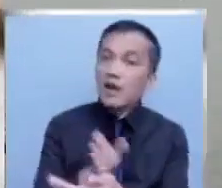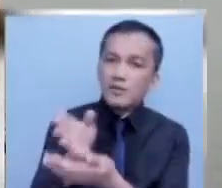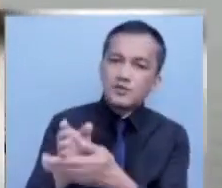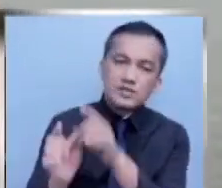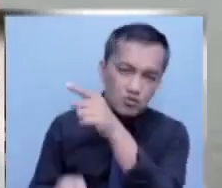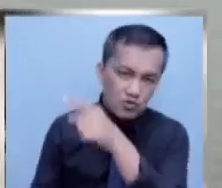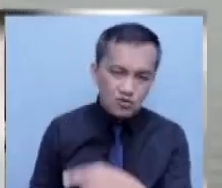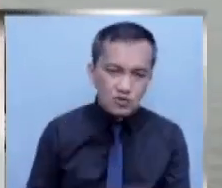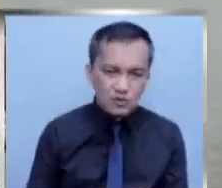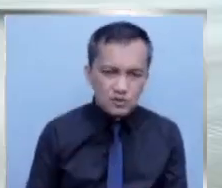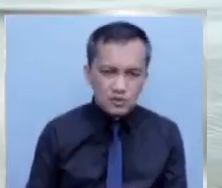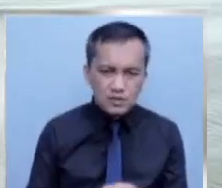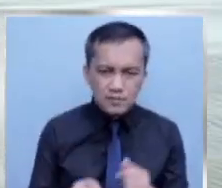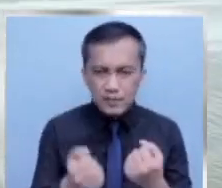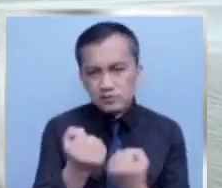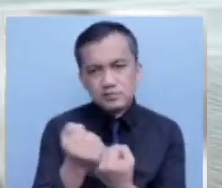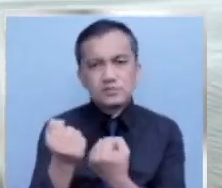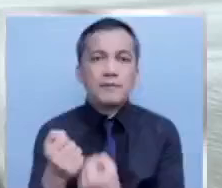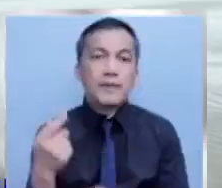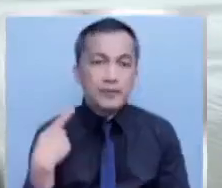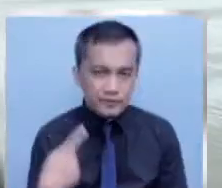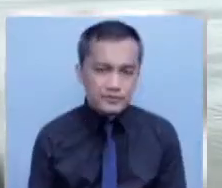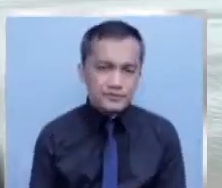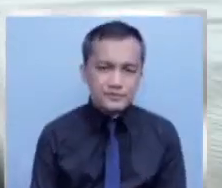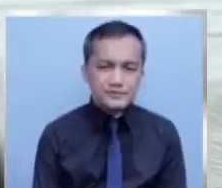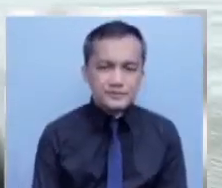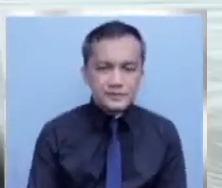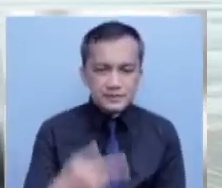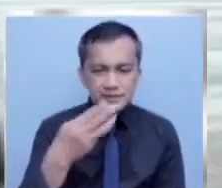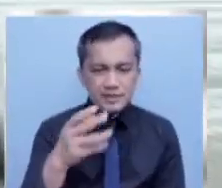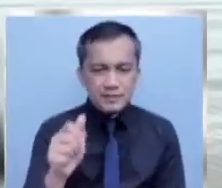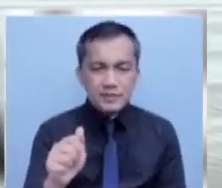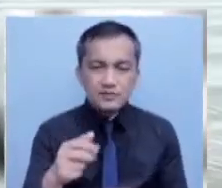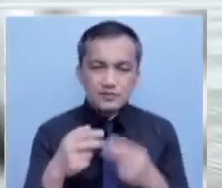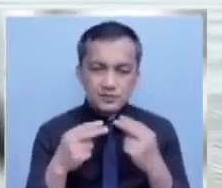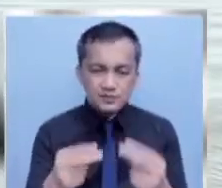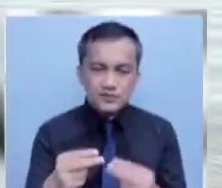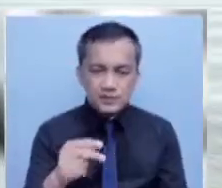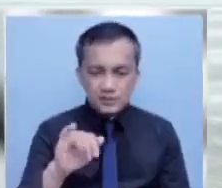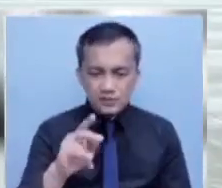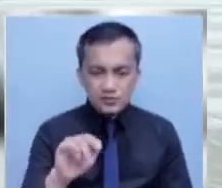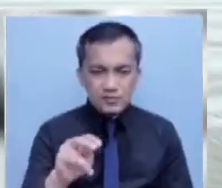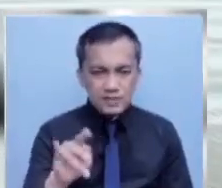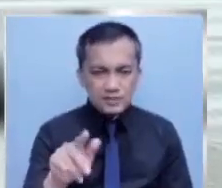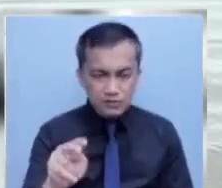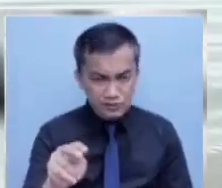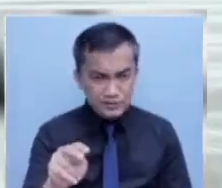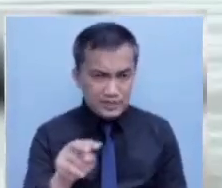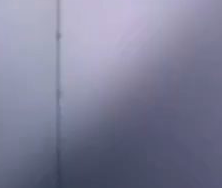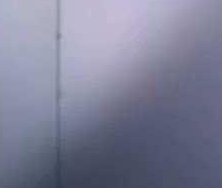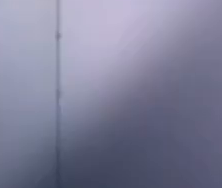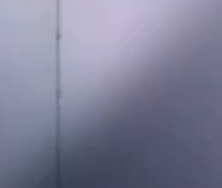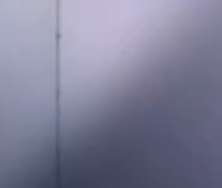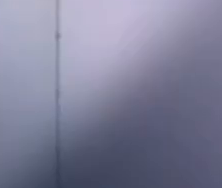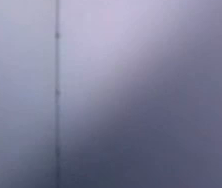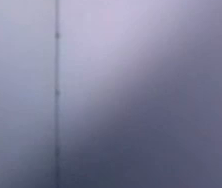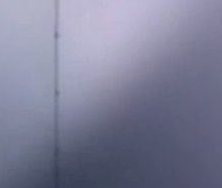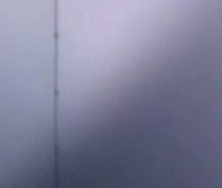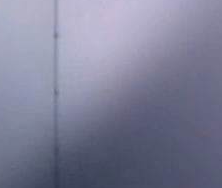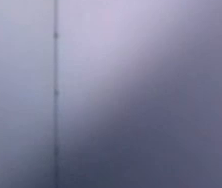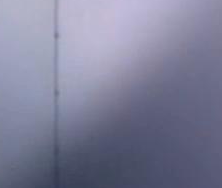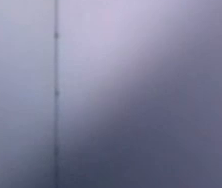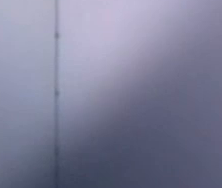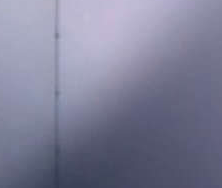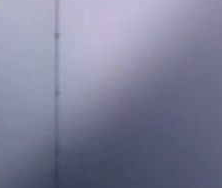may umaalalay sa kanila. Para sa GMA Integrated News, June Veneracion, nakatutok 24 oras. Mga